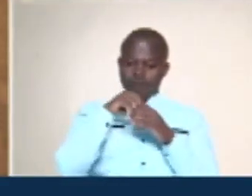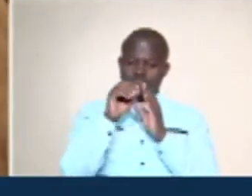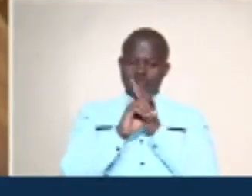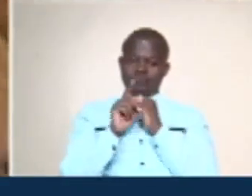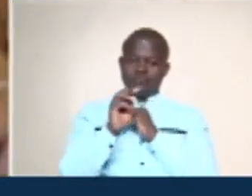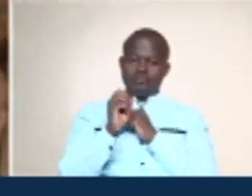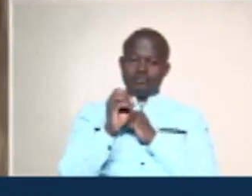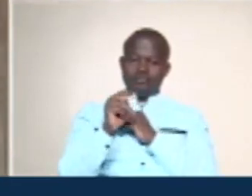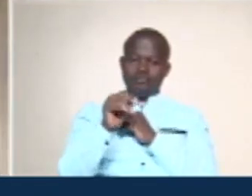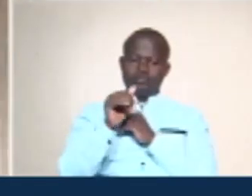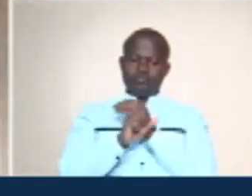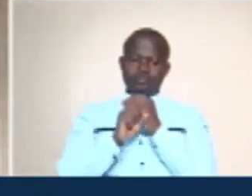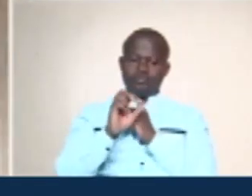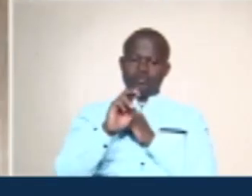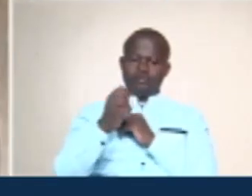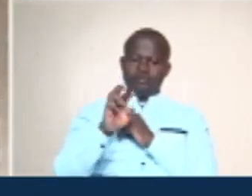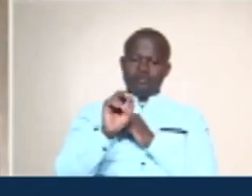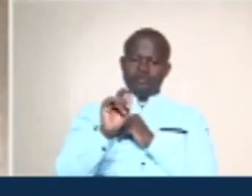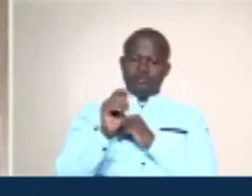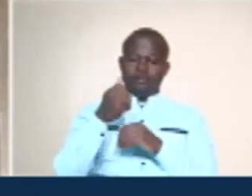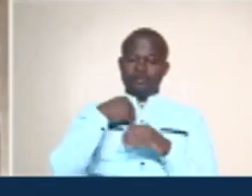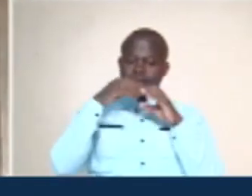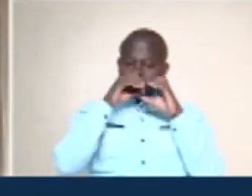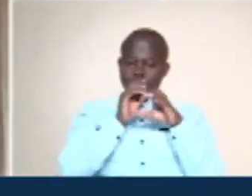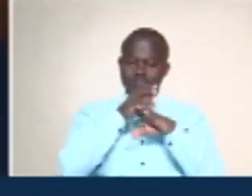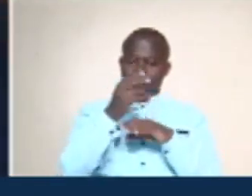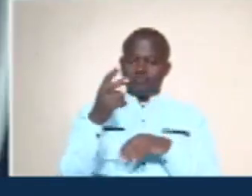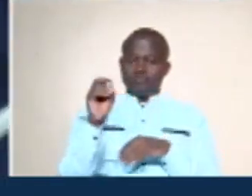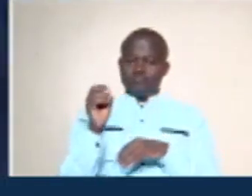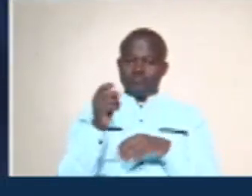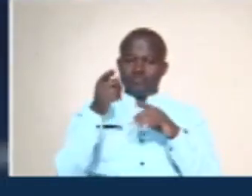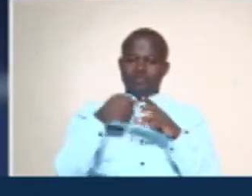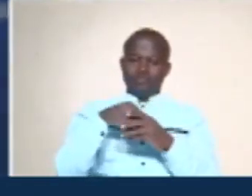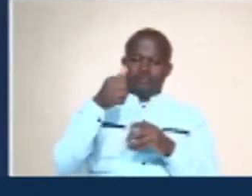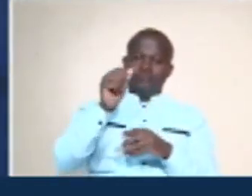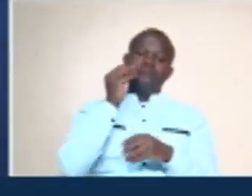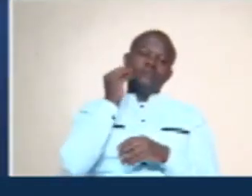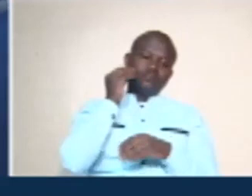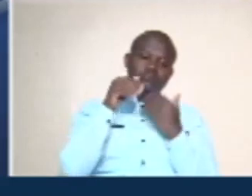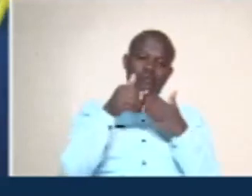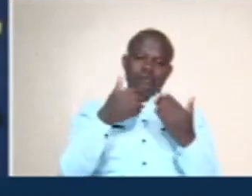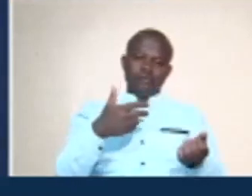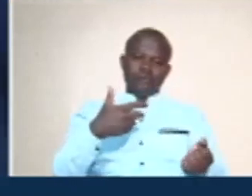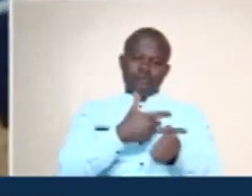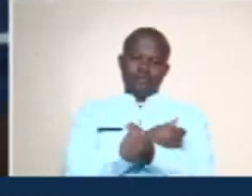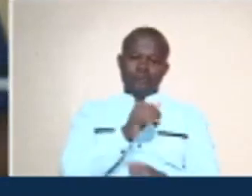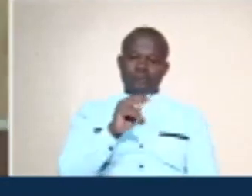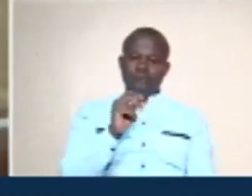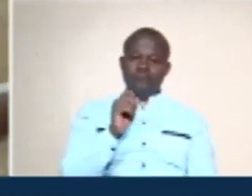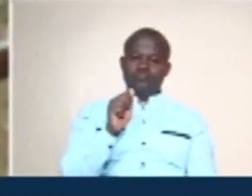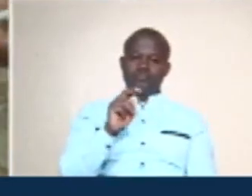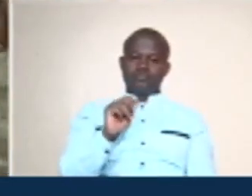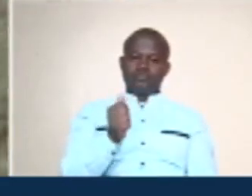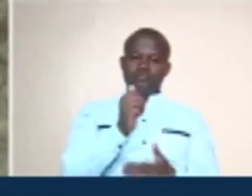Kamonyi umurenge wa Rugarika. Ubu afite ingurube zisaga 200. Tumusanze we mu rugo amaze gutera intanga zimwe mu ngurube